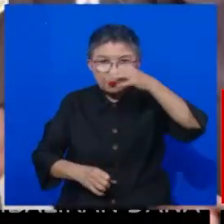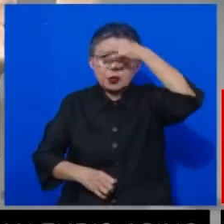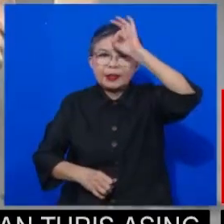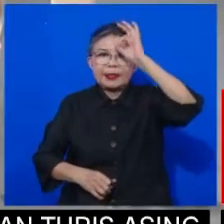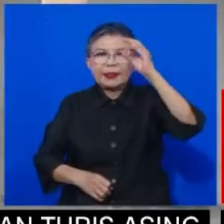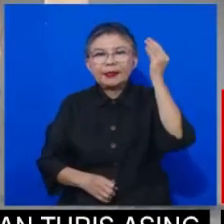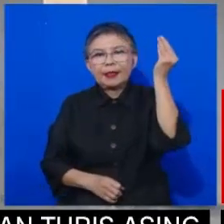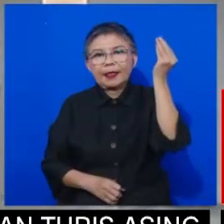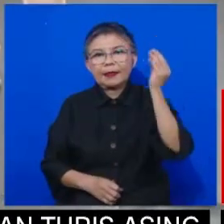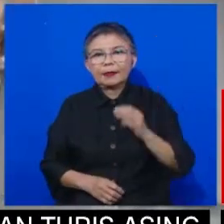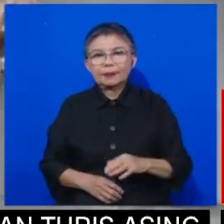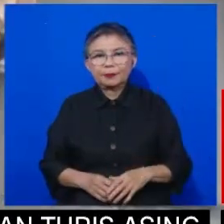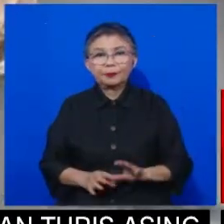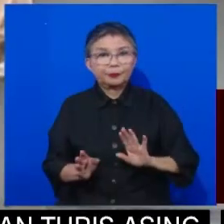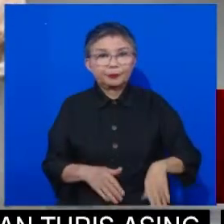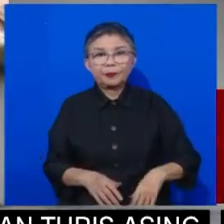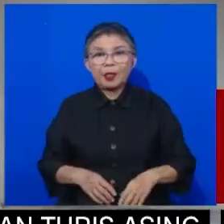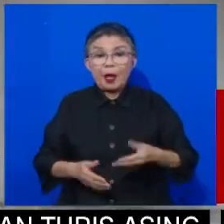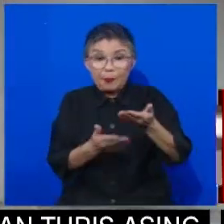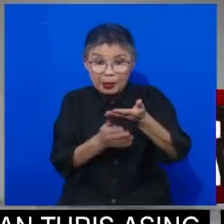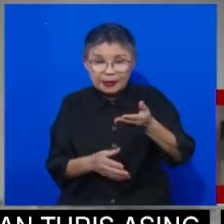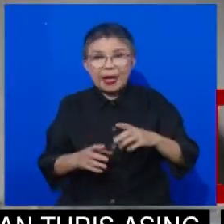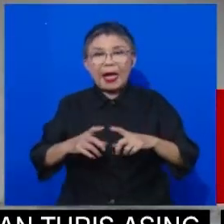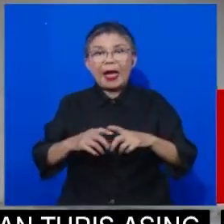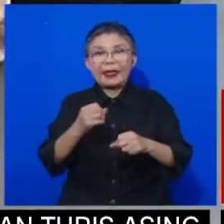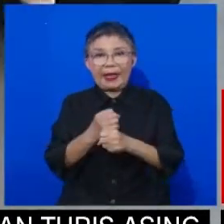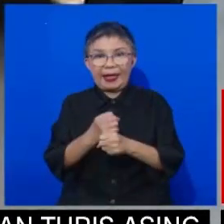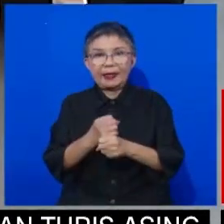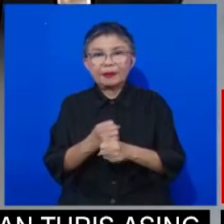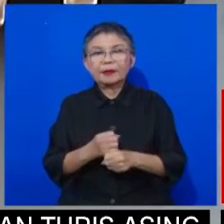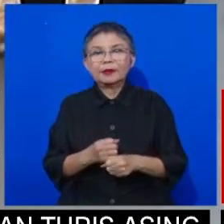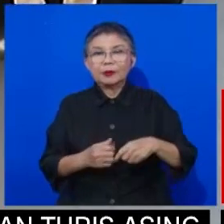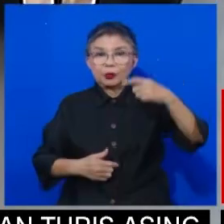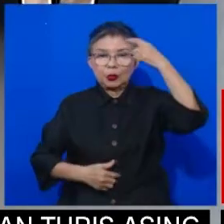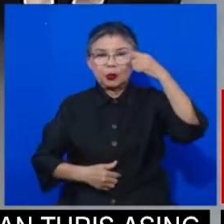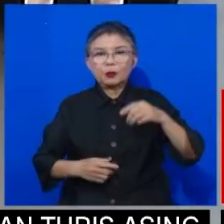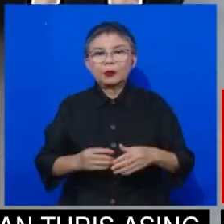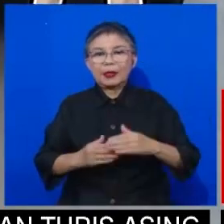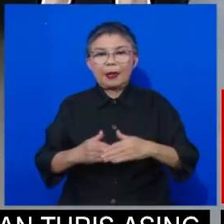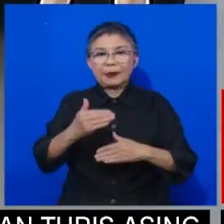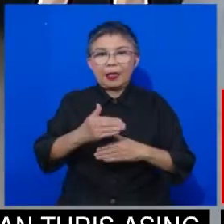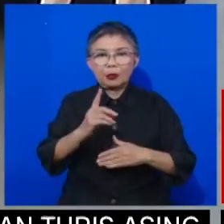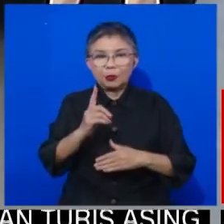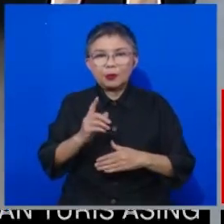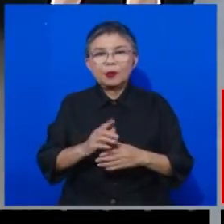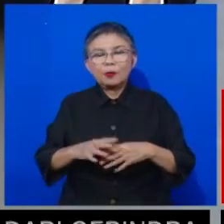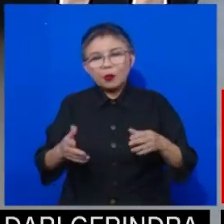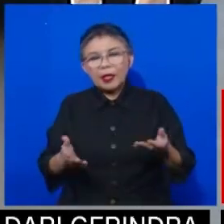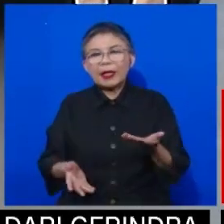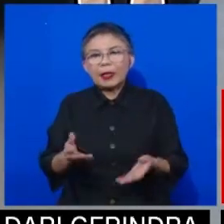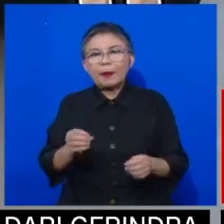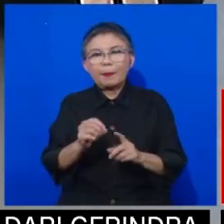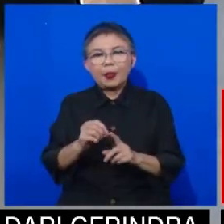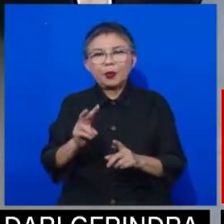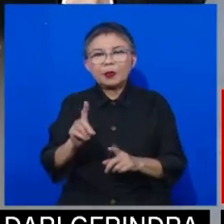Jaya. Sementara berkas perkara AG, anak berkonflik dengan hukum, telah memasuki tahap 1 dan akan diperkirakan lengkap atau